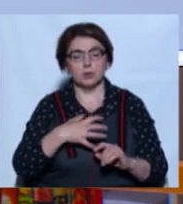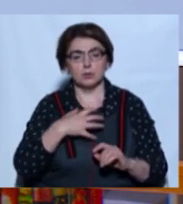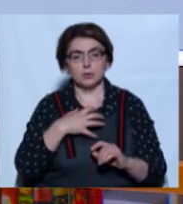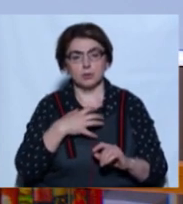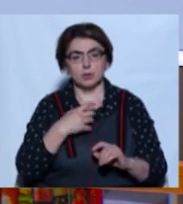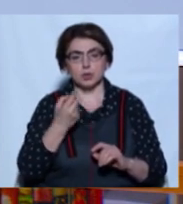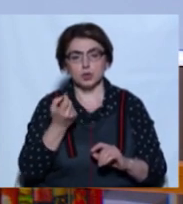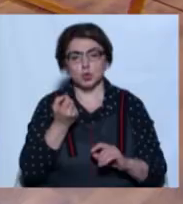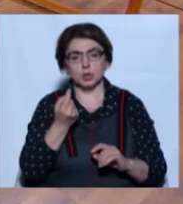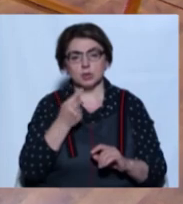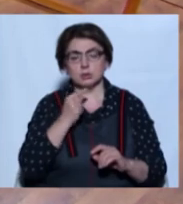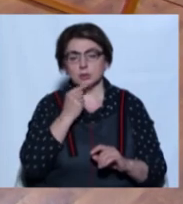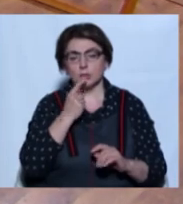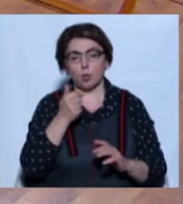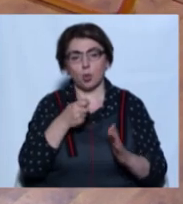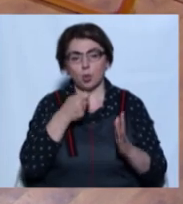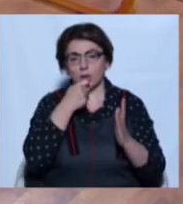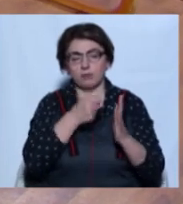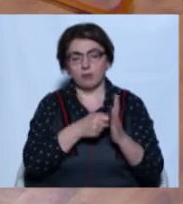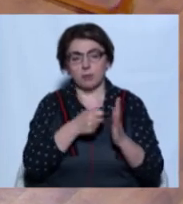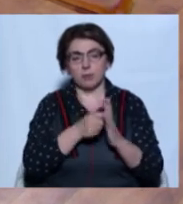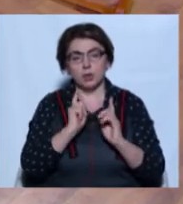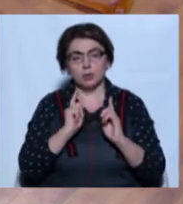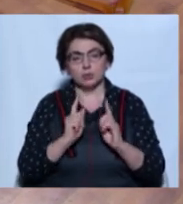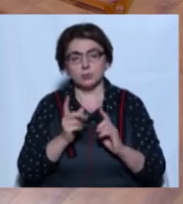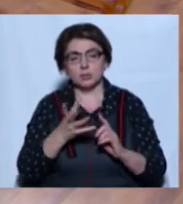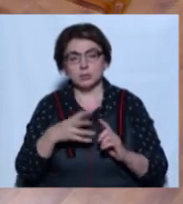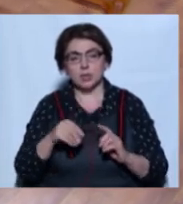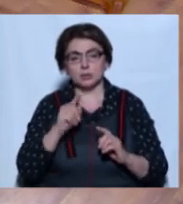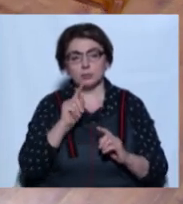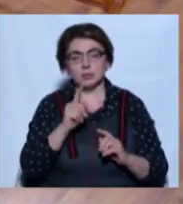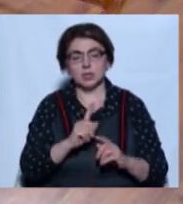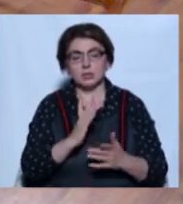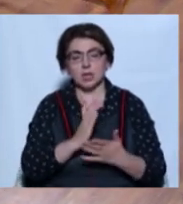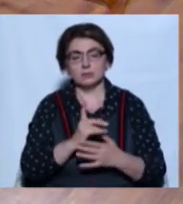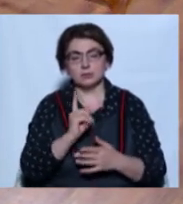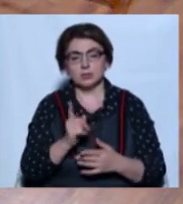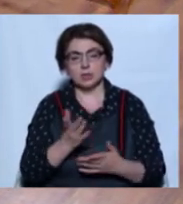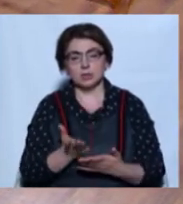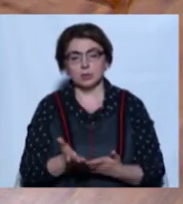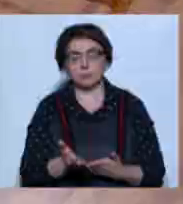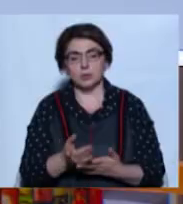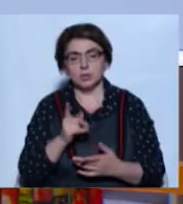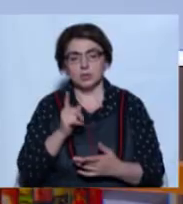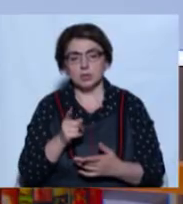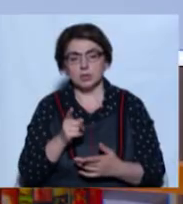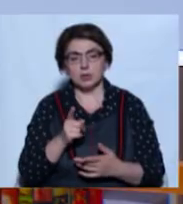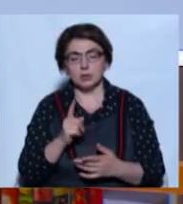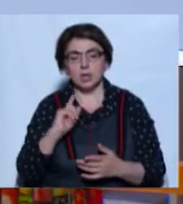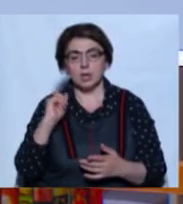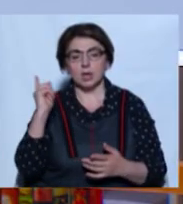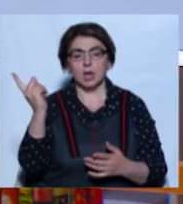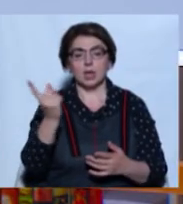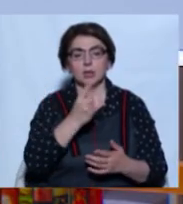თქმა ცოტა ძნელია, როგორ იკვებებიან, თუმცა საერთო რაც მათ აქვთ, ეს ის არის, რომ ისინი